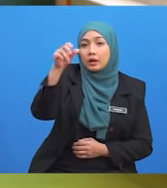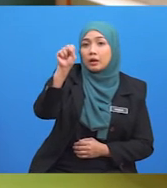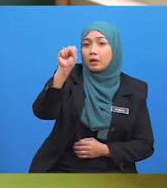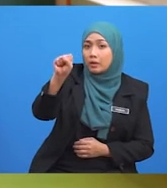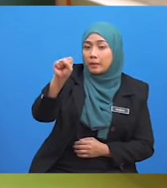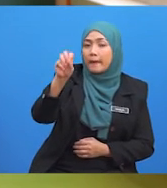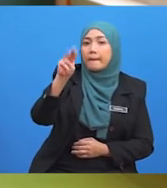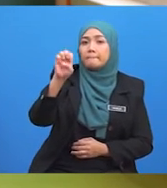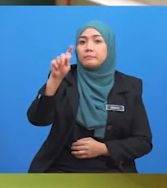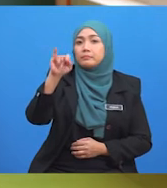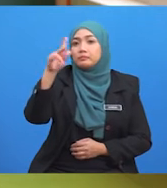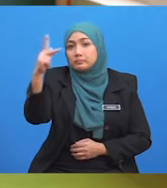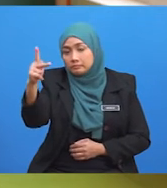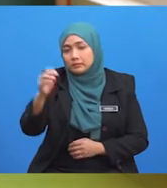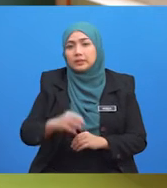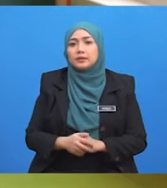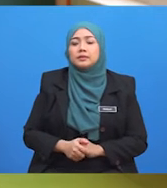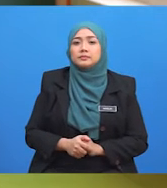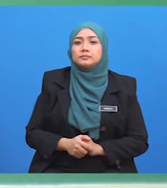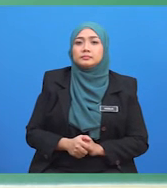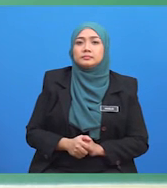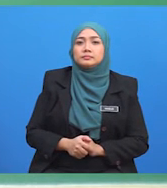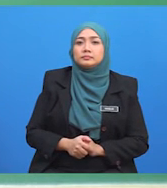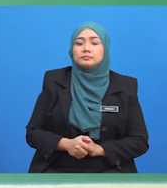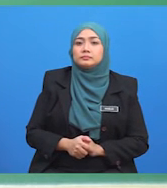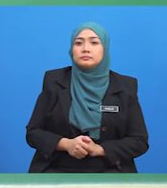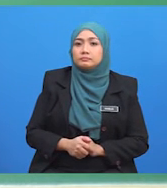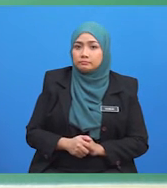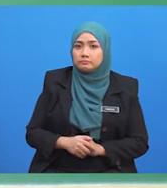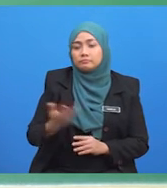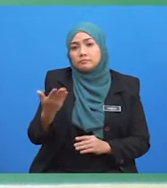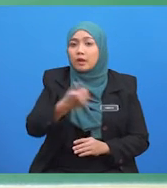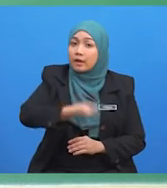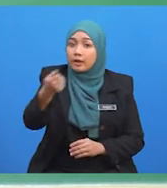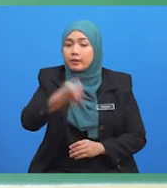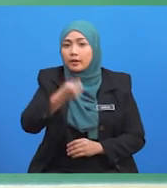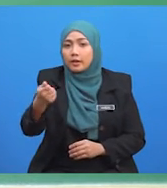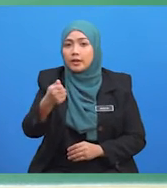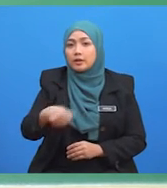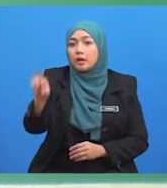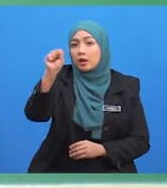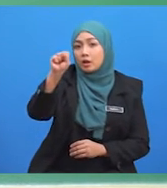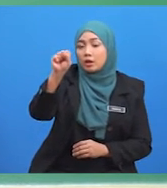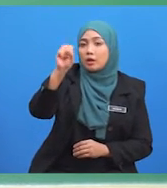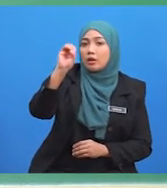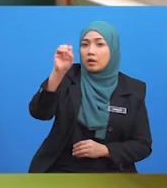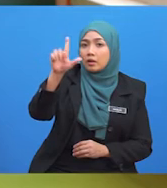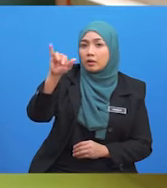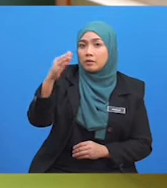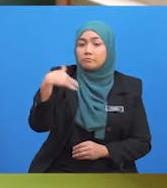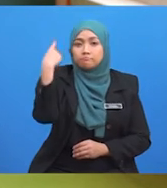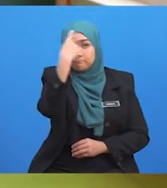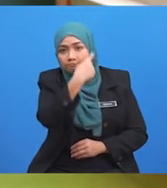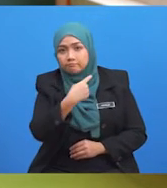kan? Bahan kosmetik adalah bahan solekan yang digunakan oleh ibu-ibu murid